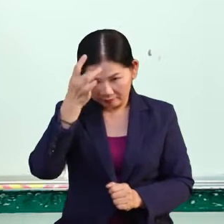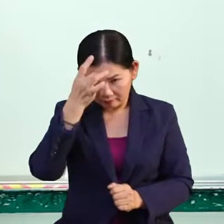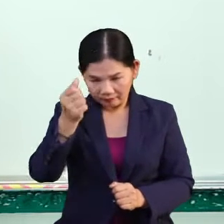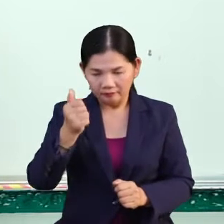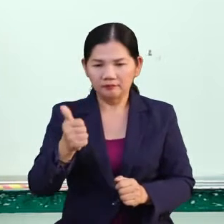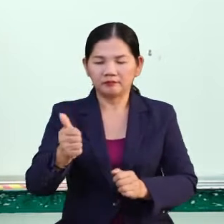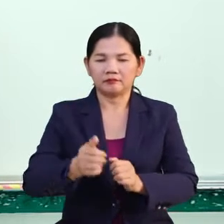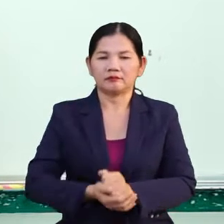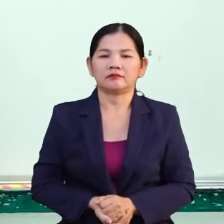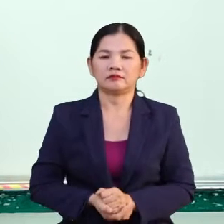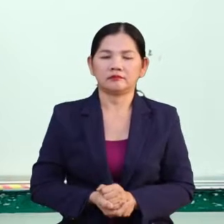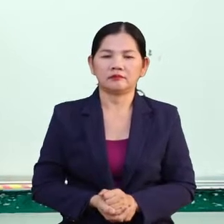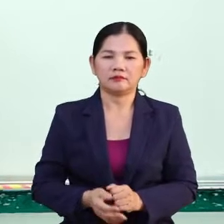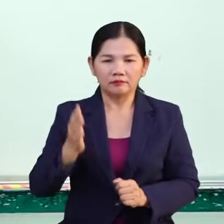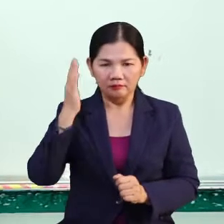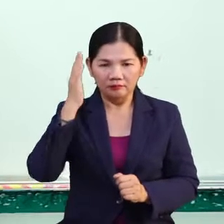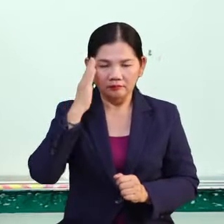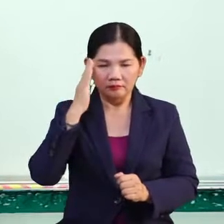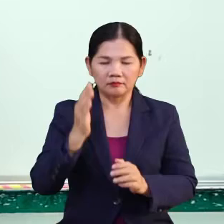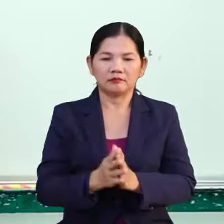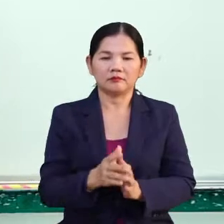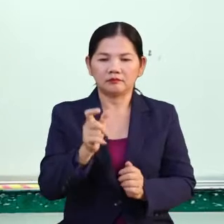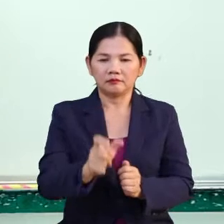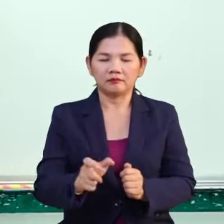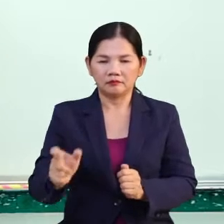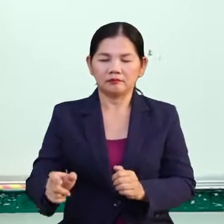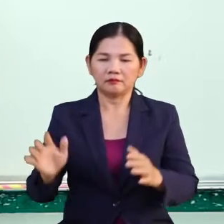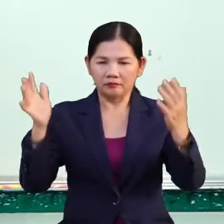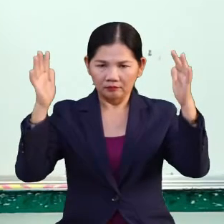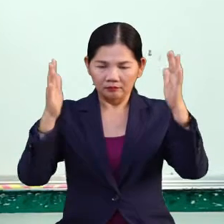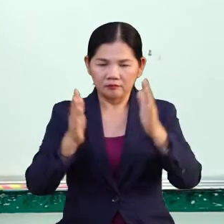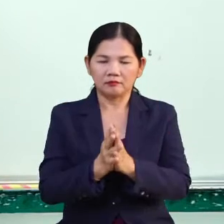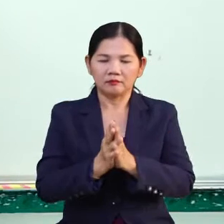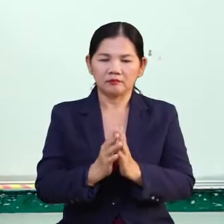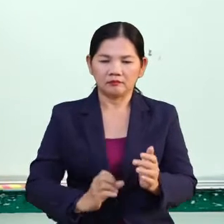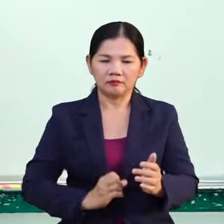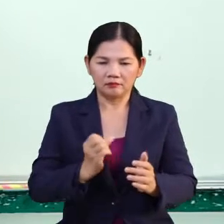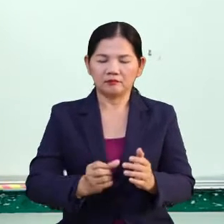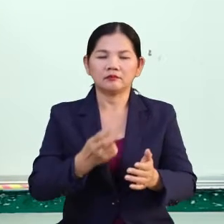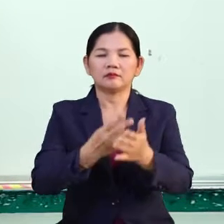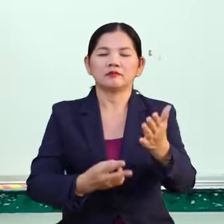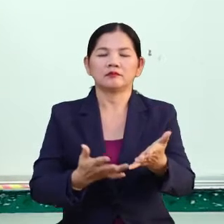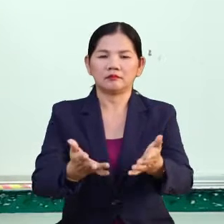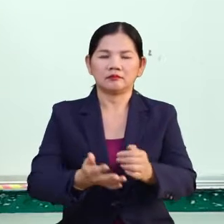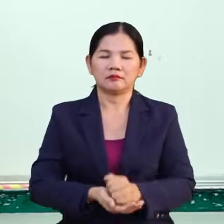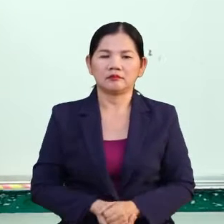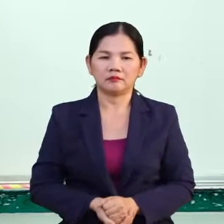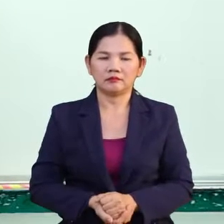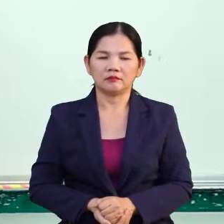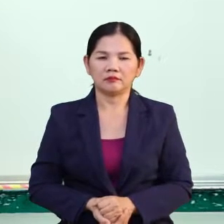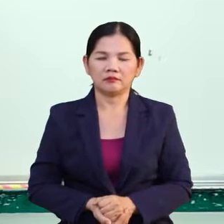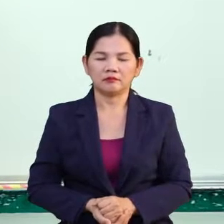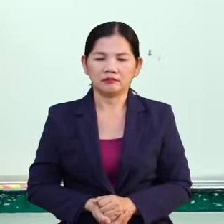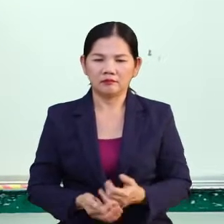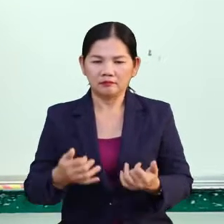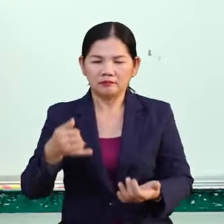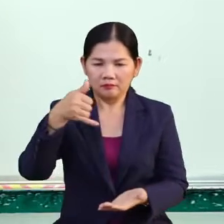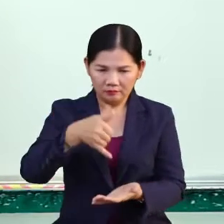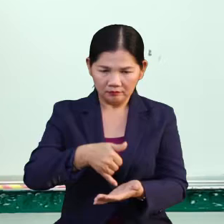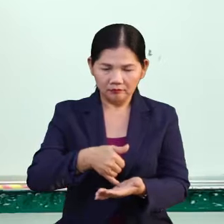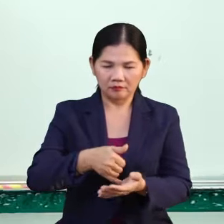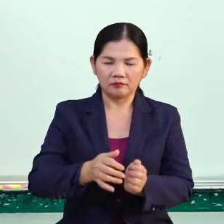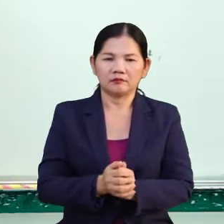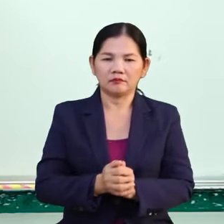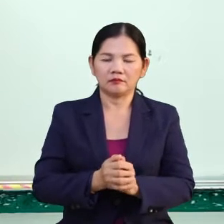ស់គ្នាអញ្ចឹងកូនបានដឹងហើយណាថាមនុស្សដែលយើងគួរស្ងាយសរសើរមានលក្ខណៈដូចម្ដេចខ្លះចាអញ្ចឹងឥឡូវថ្ងៃនេះ